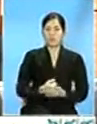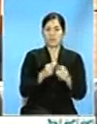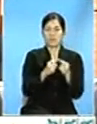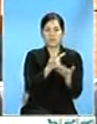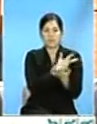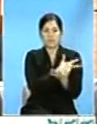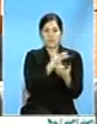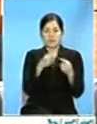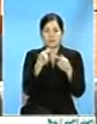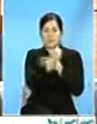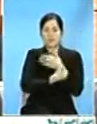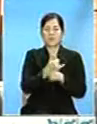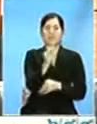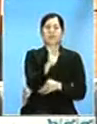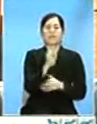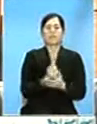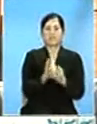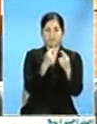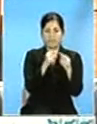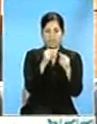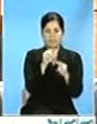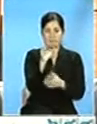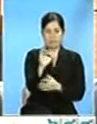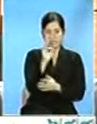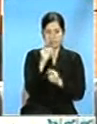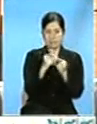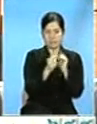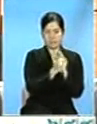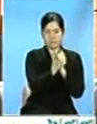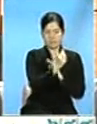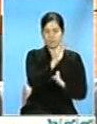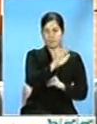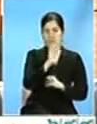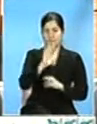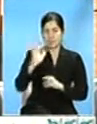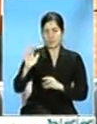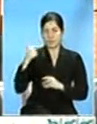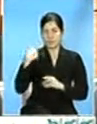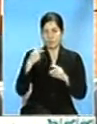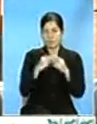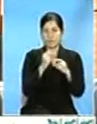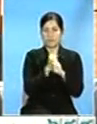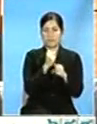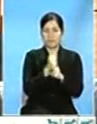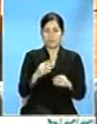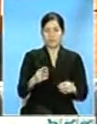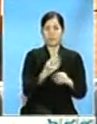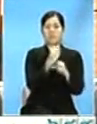นั่นคือความสามารถแล้วเอาความสามารถนั้นมาของเขามารวบรวมยกตัวอย่